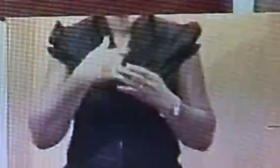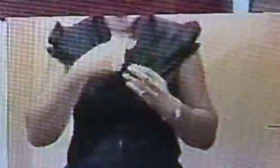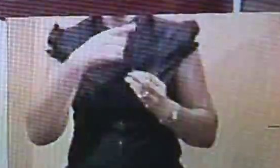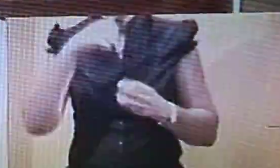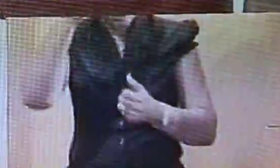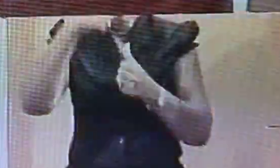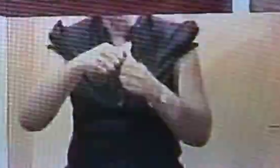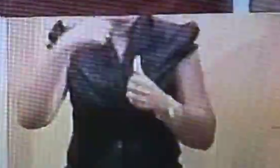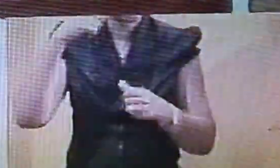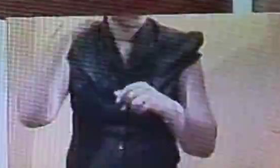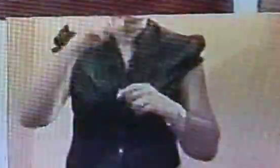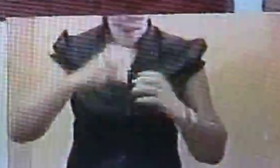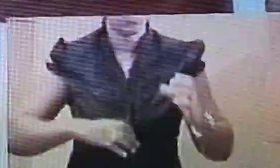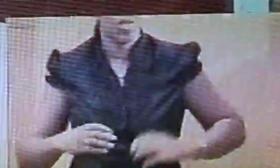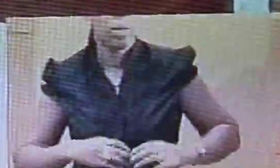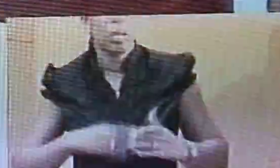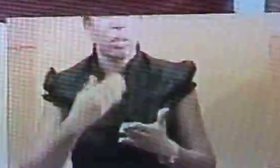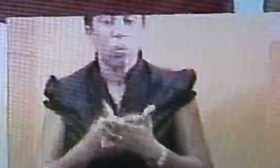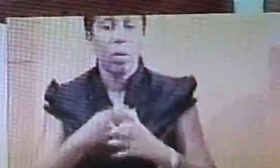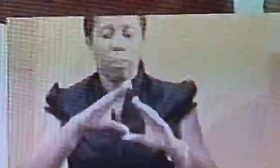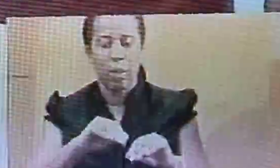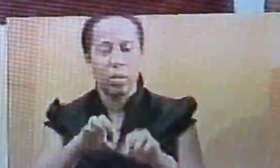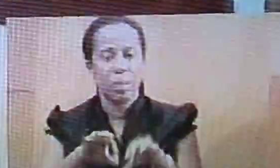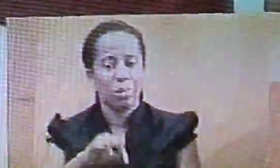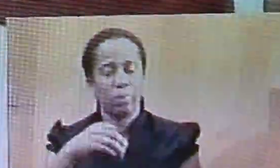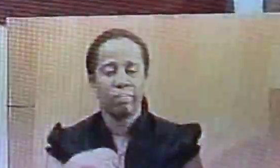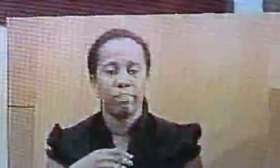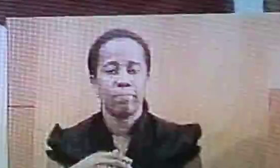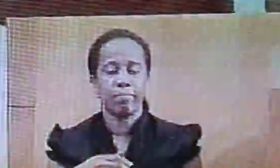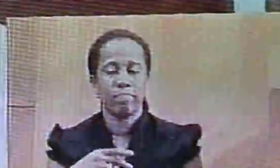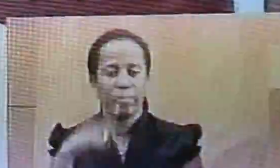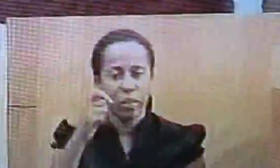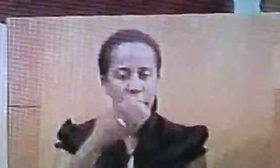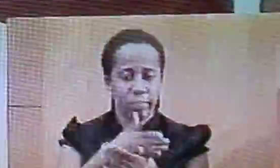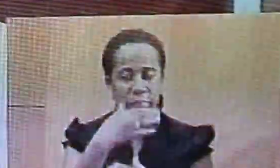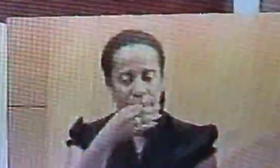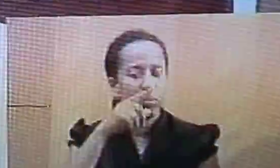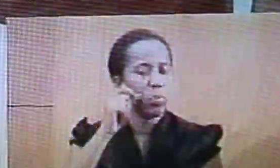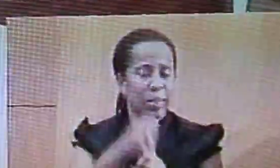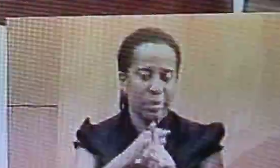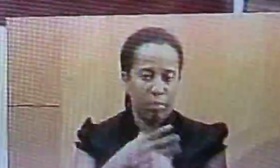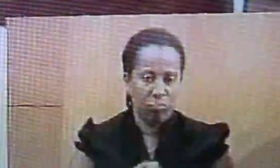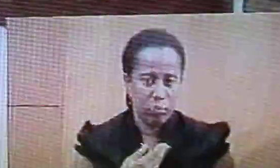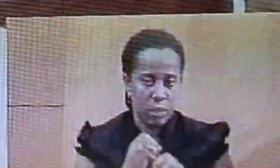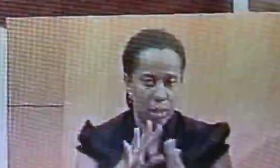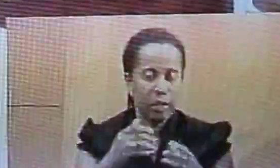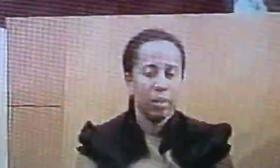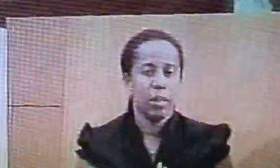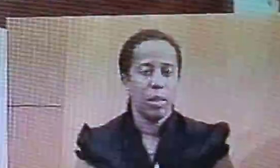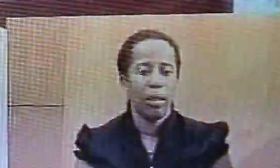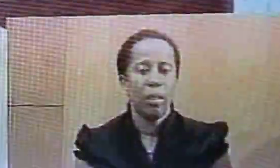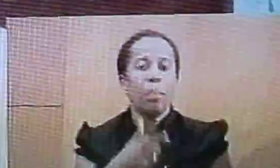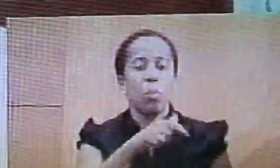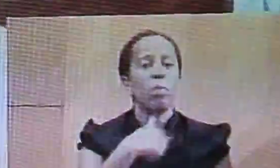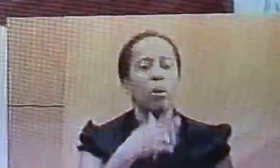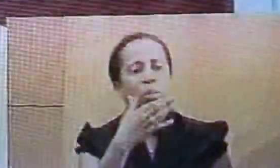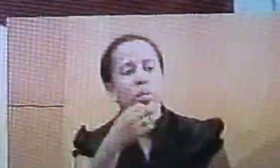collègue qui est par l'heure élu, M. Marie-Savard, qui est par rapport élu à Saint-Luc, que